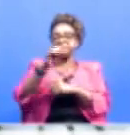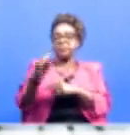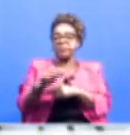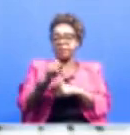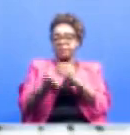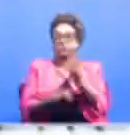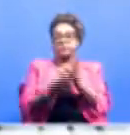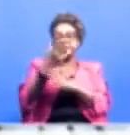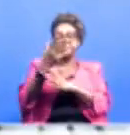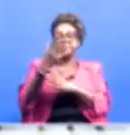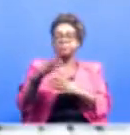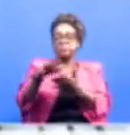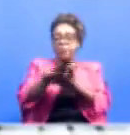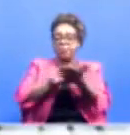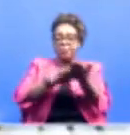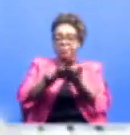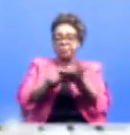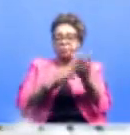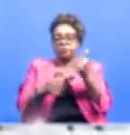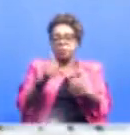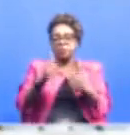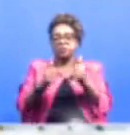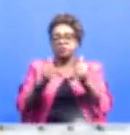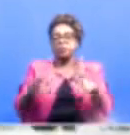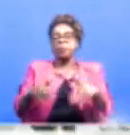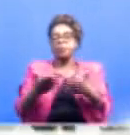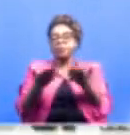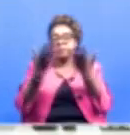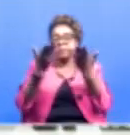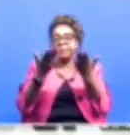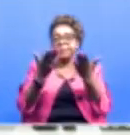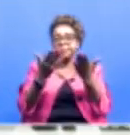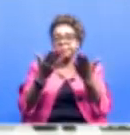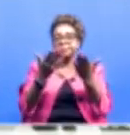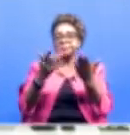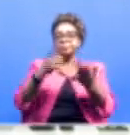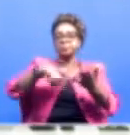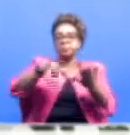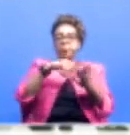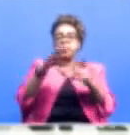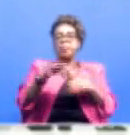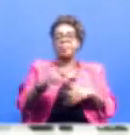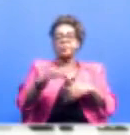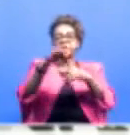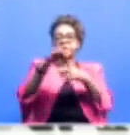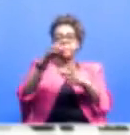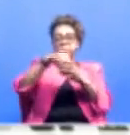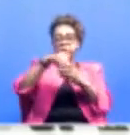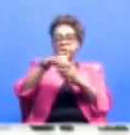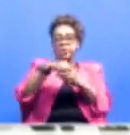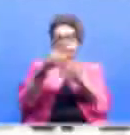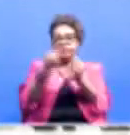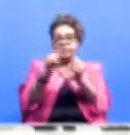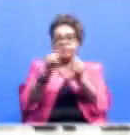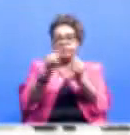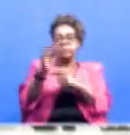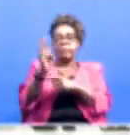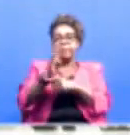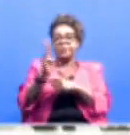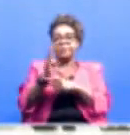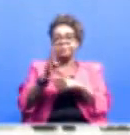green spaces that promote the well-being of our citizens. We are prioritizing within our 15 billion